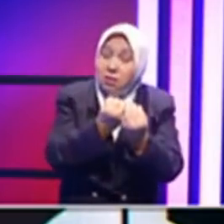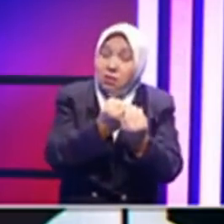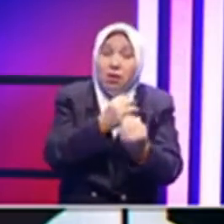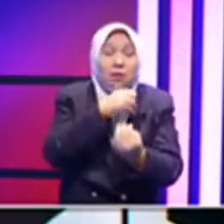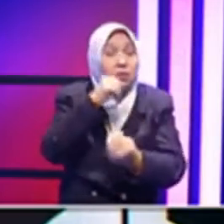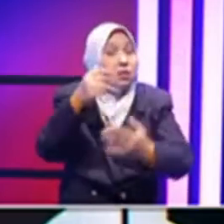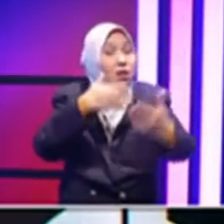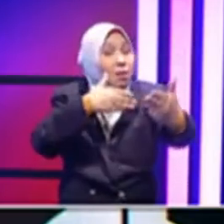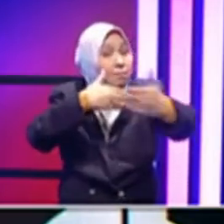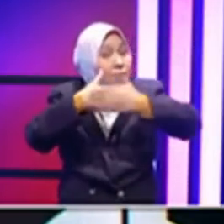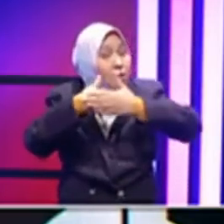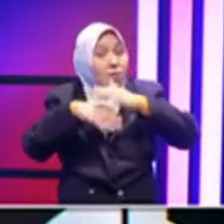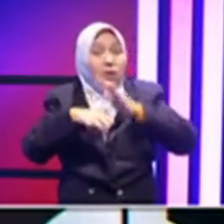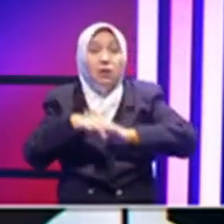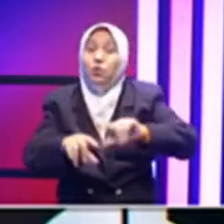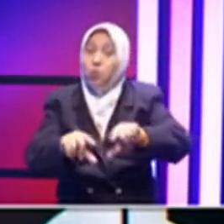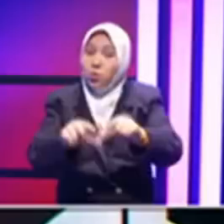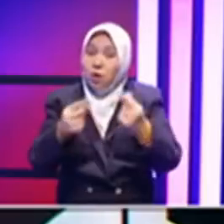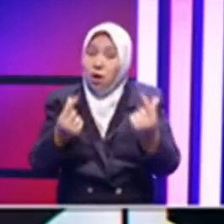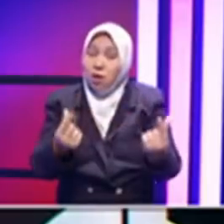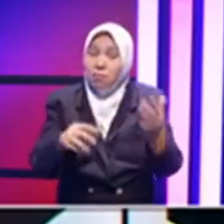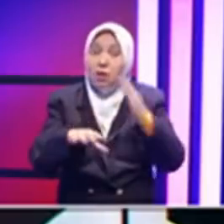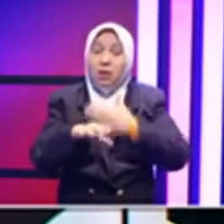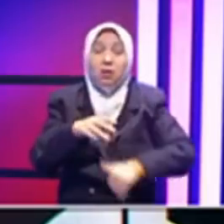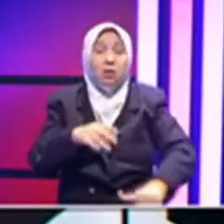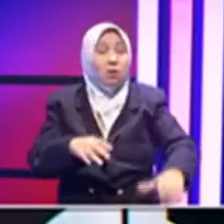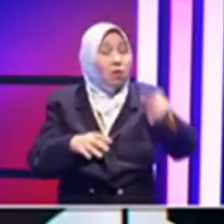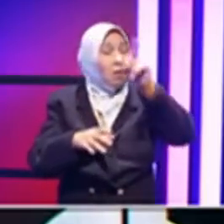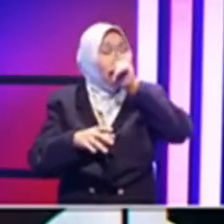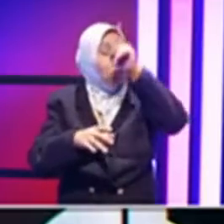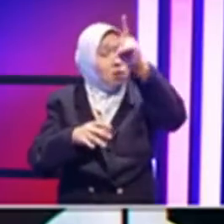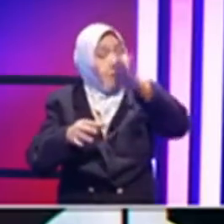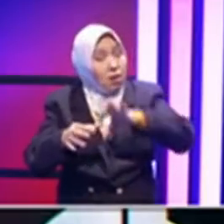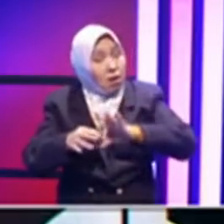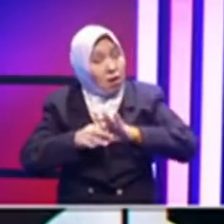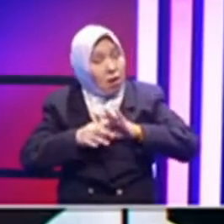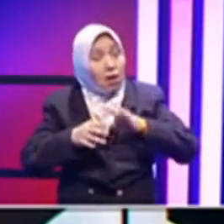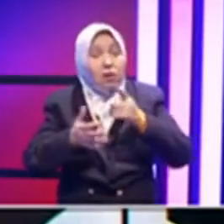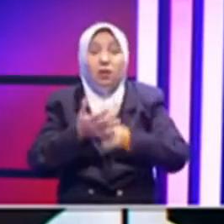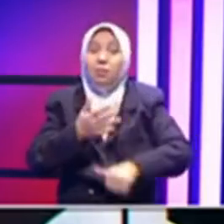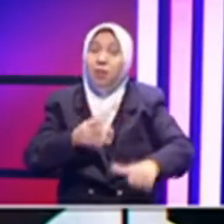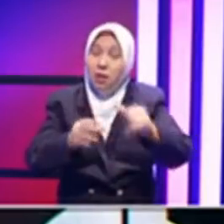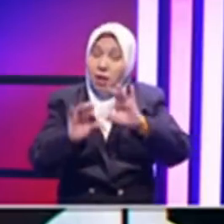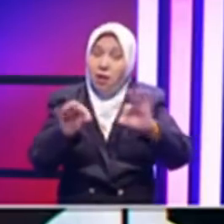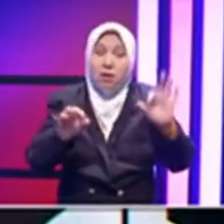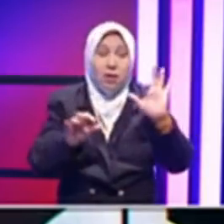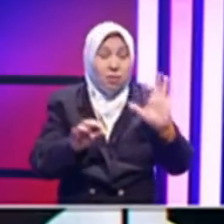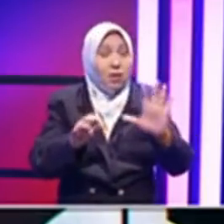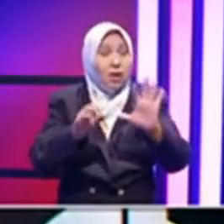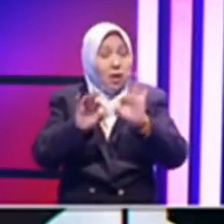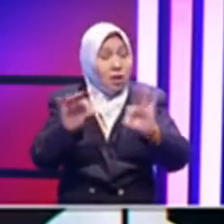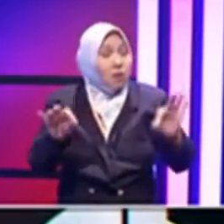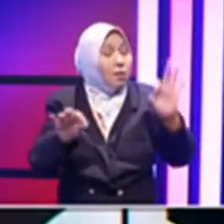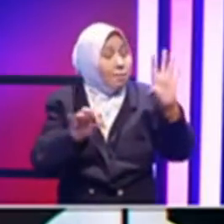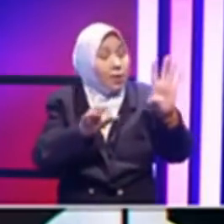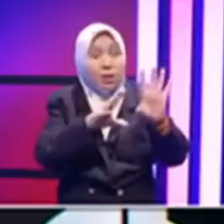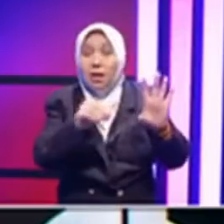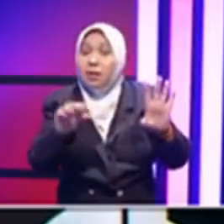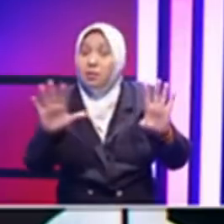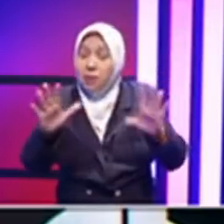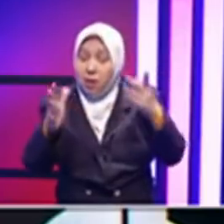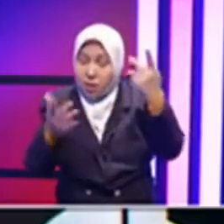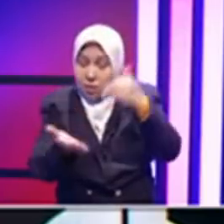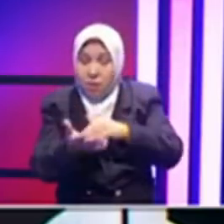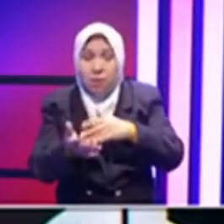kembali kepada Al-Quran, kepada Al-Haqq yang dinyatakan pada ayat yang kelima. Kita baca ayat 4 dan 5 sekali lagi